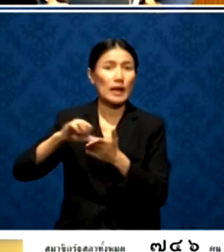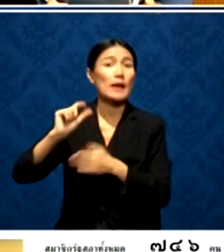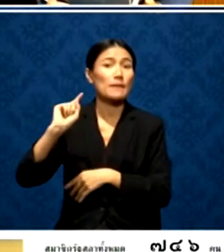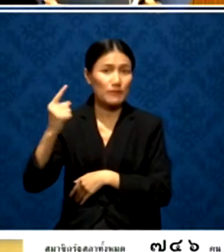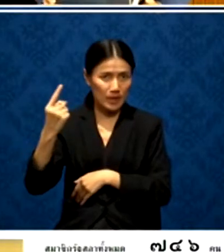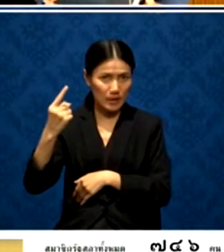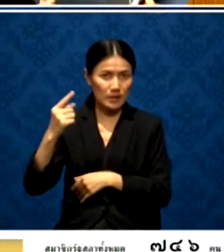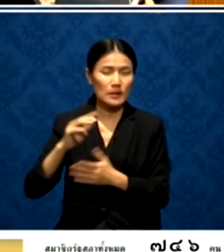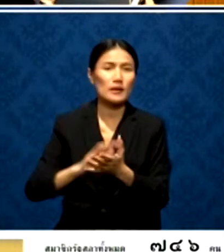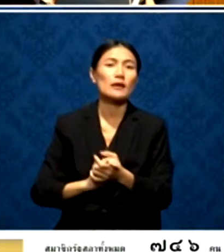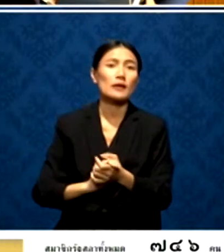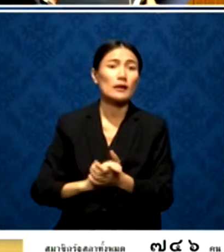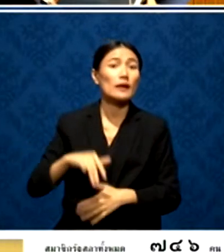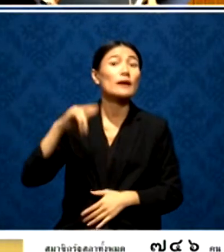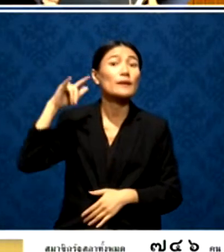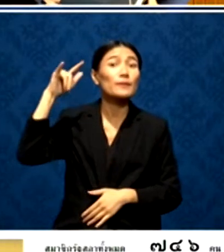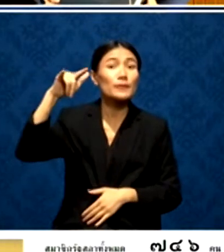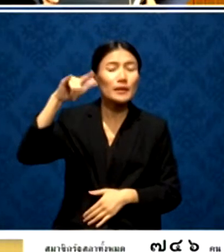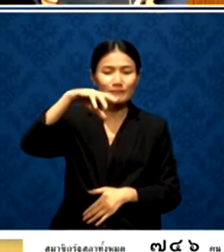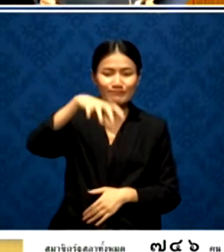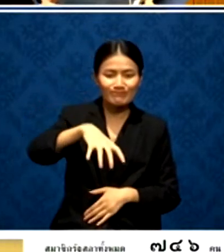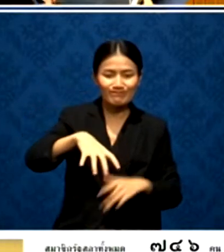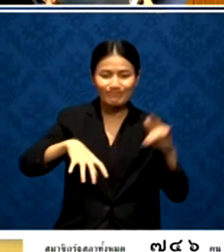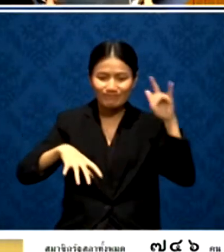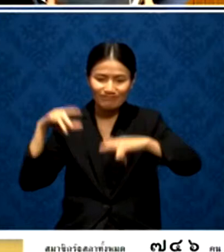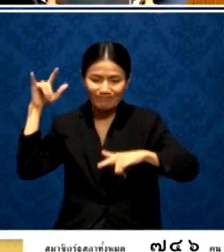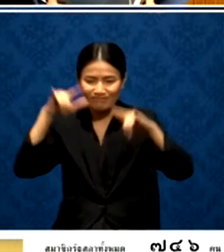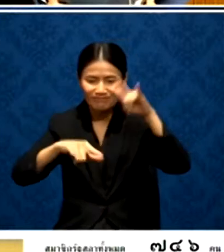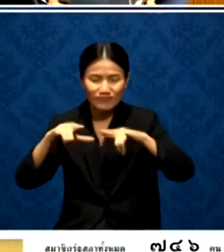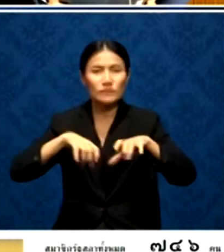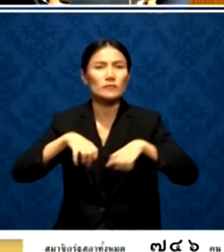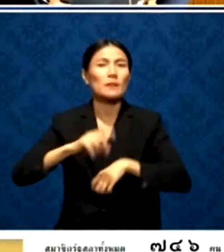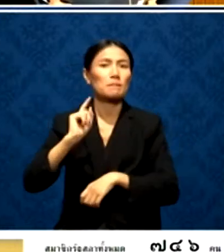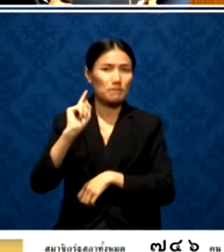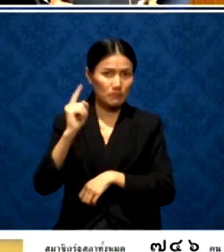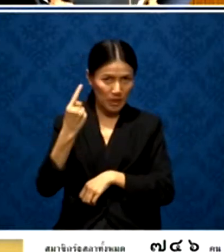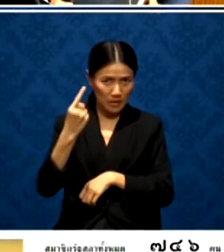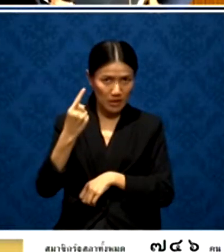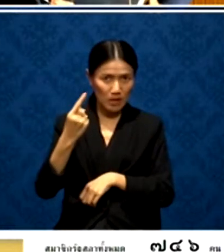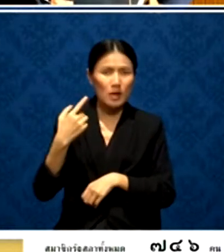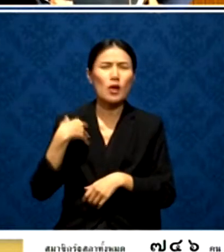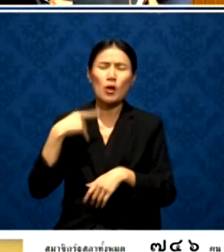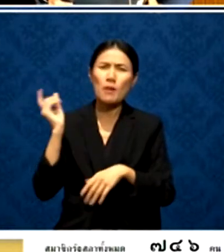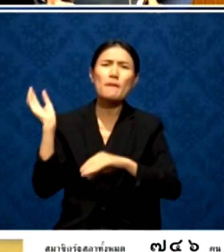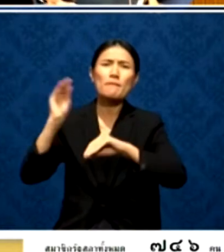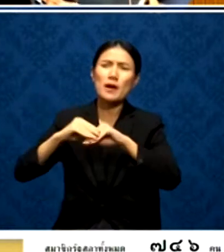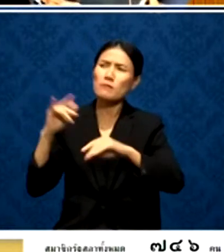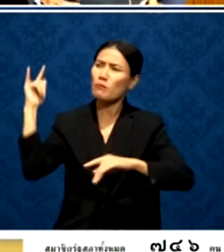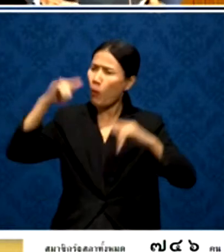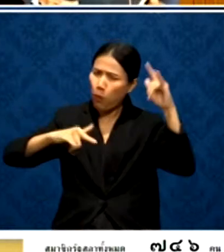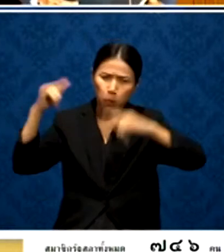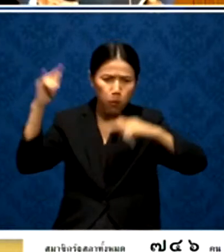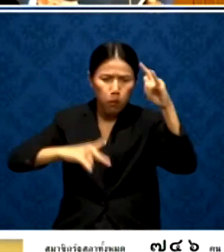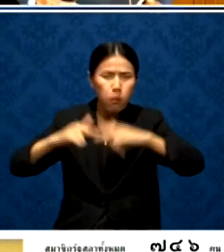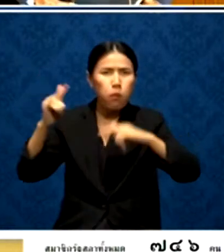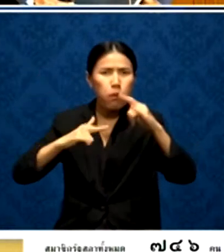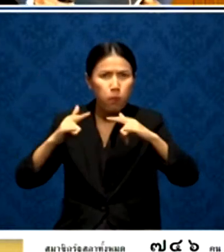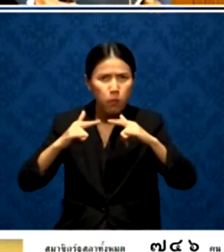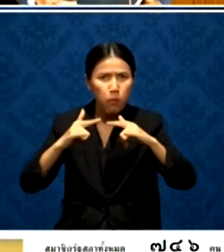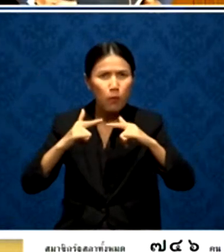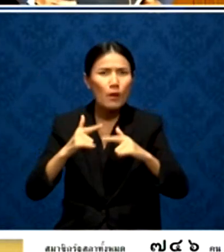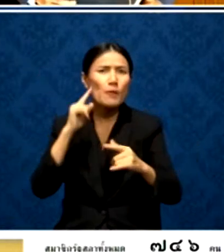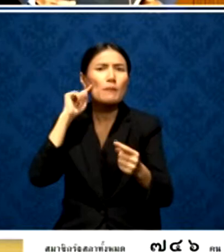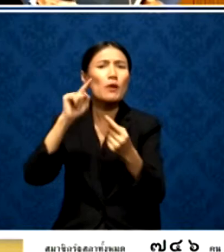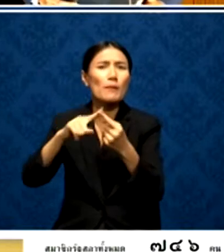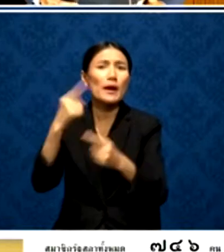ดการเที่ยวบินของสนามบินทั่วประเทศให้มีประสิทธิภาพเพิ่มปริมาณเที่ยวบินให้สามารถนำนักท่องเที่ยวมาสู่ประเทศไทย